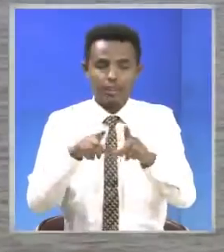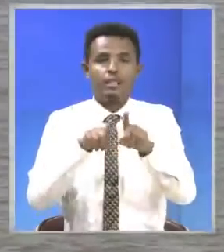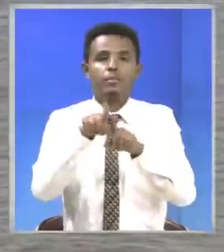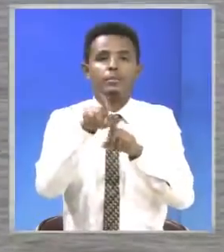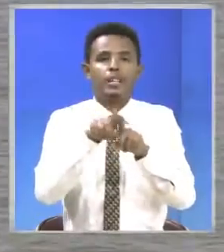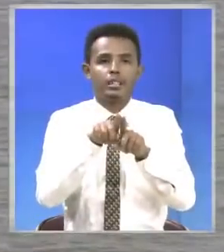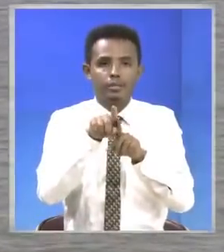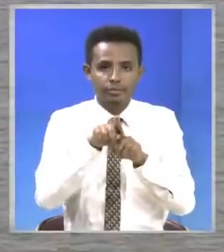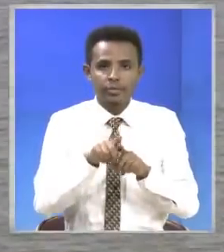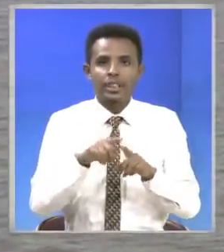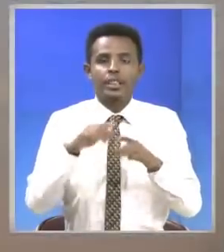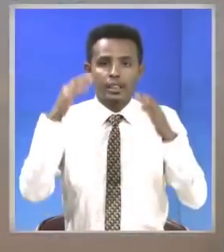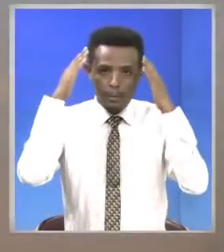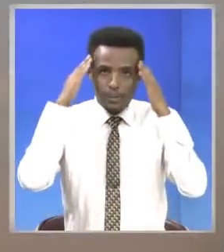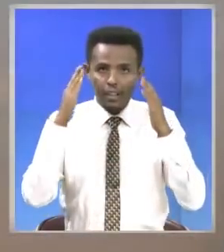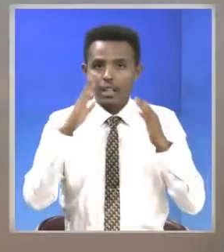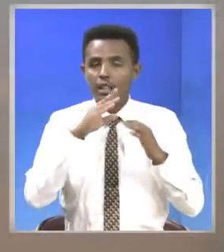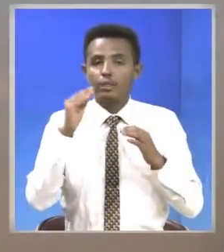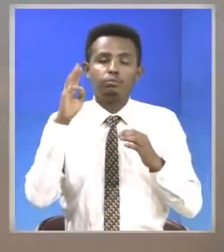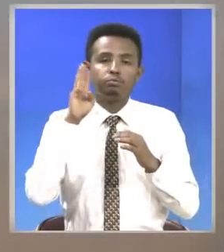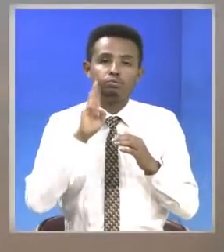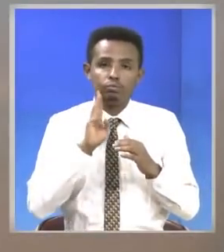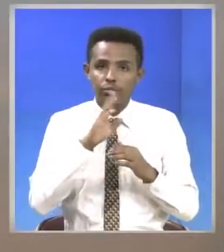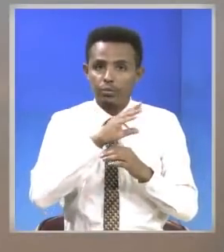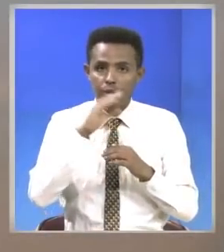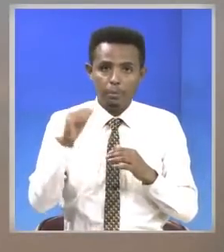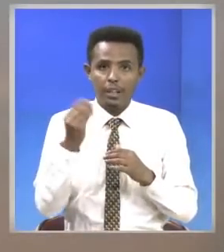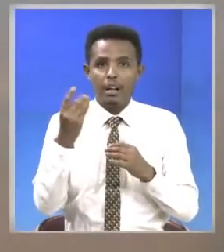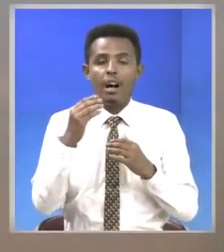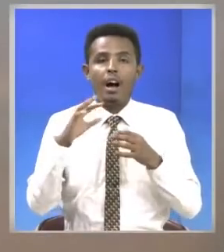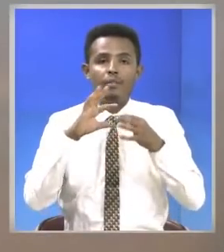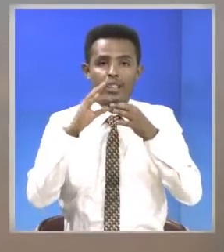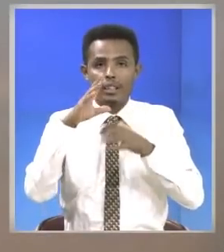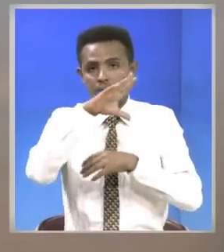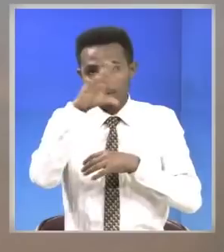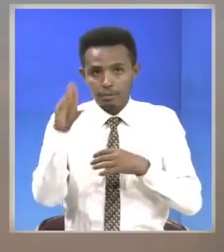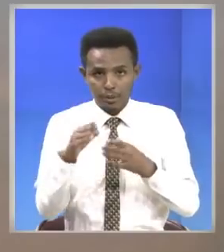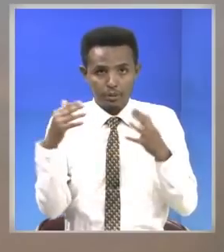ተስማምታለች። ግብጽና ሱዳን ታዛቢዎች ከአፍሪካ ህብረት እኩል ተሳትፎ የማድረግ ሚና